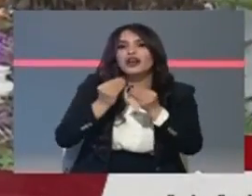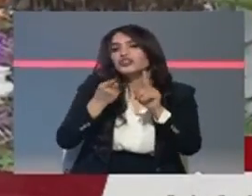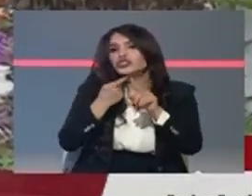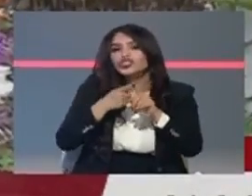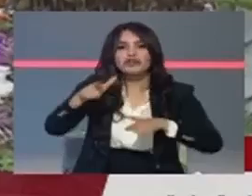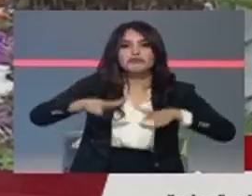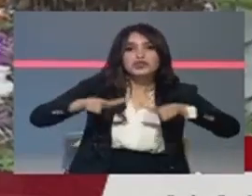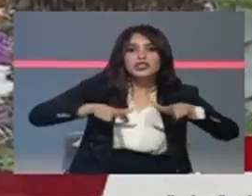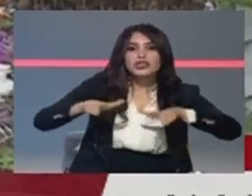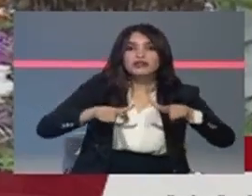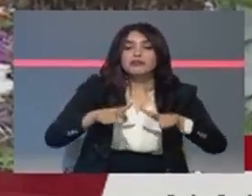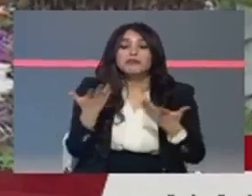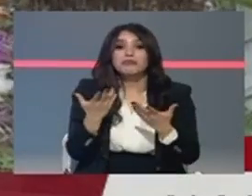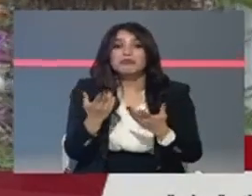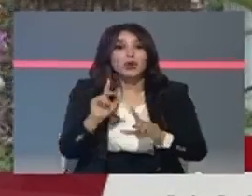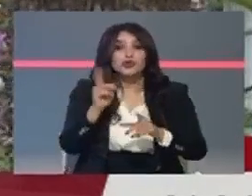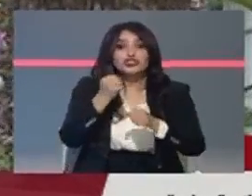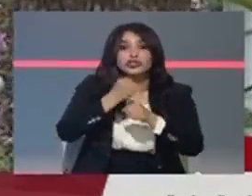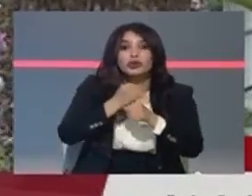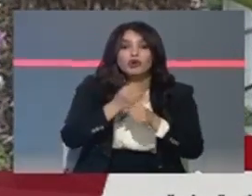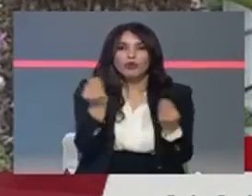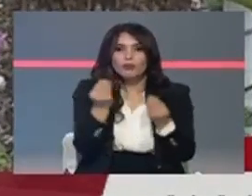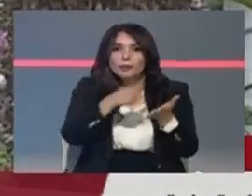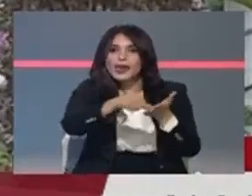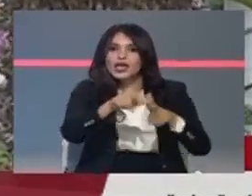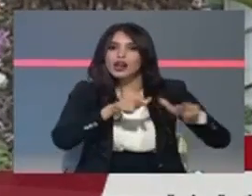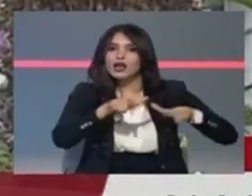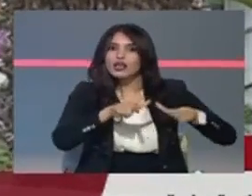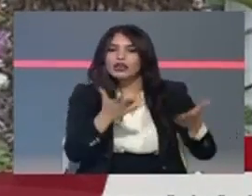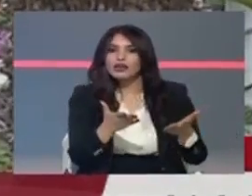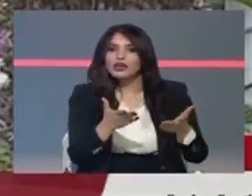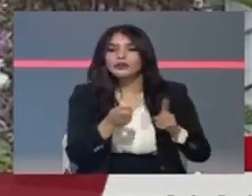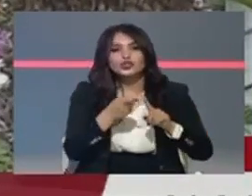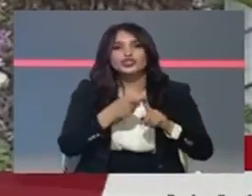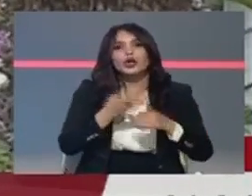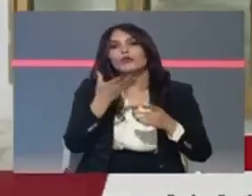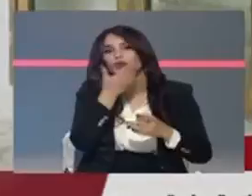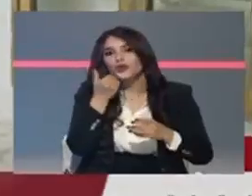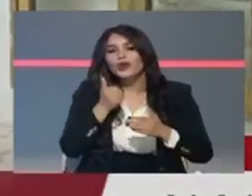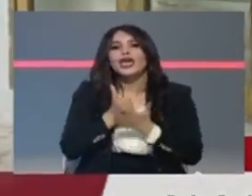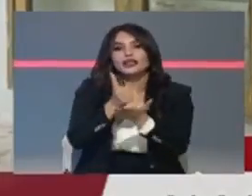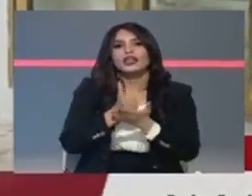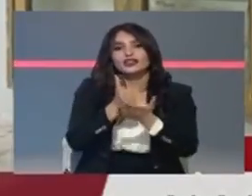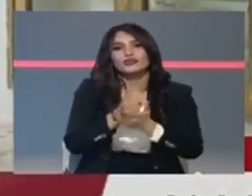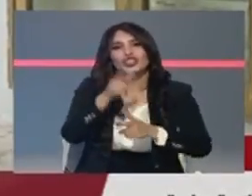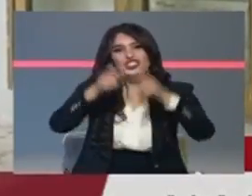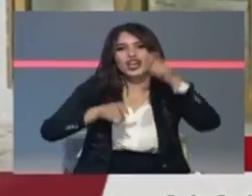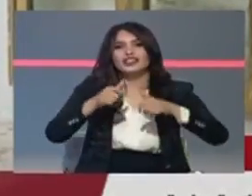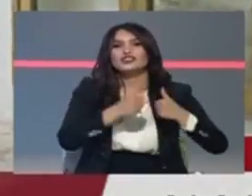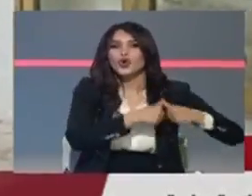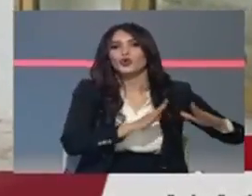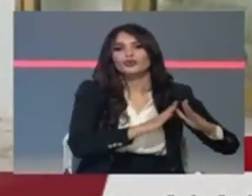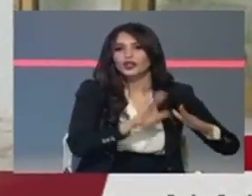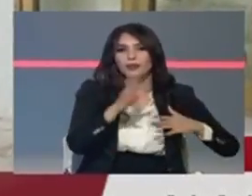هو مش قاعد يخدم منين باش يخلص الكراء، باش نضمنه على قليلة الناس تنجم تقعد في ديارها على الأقل. الصناعات التقليدية